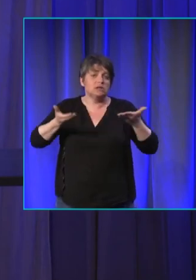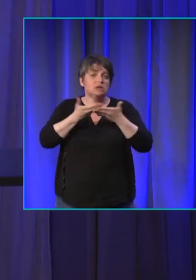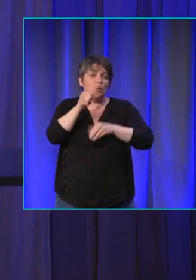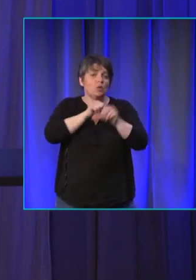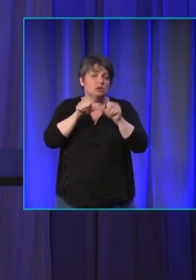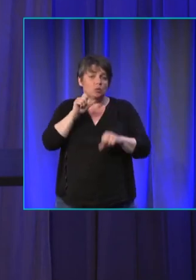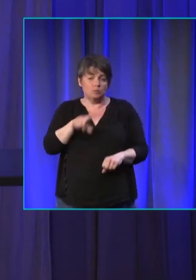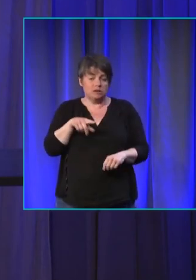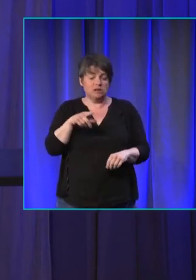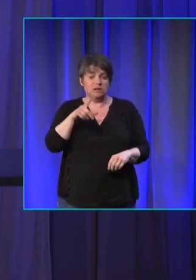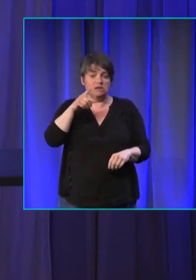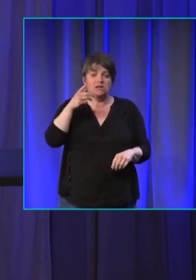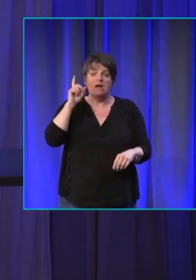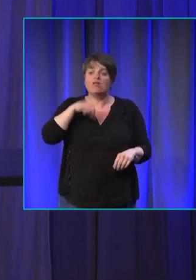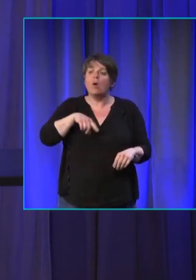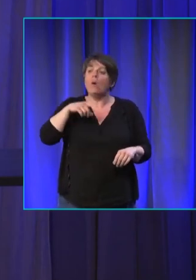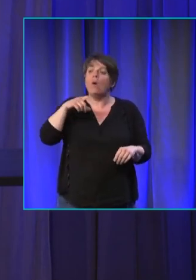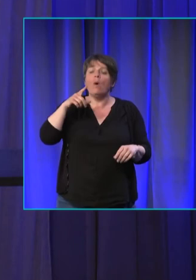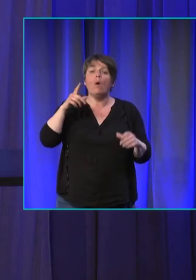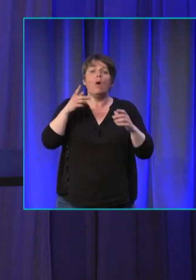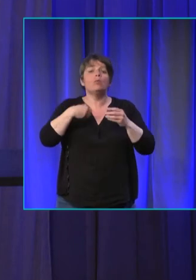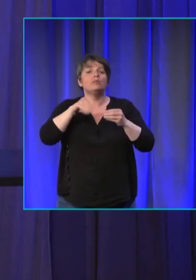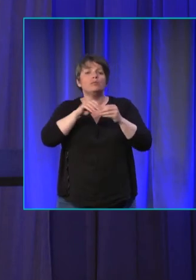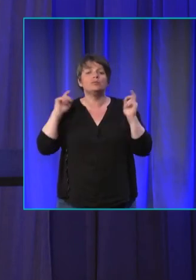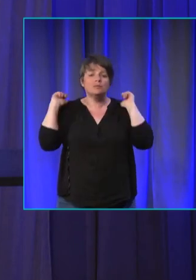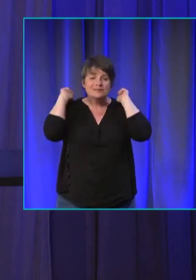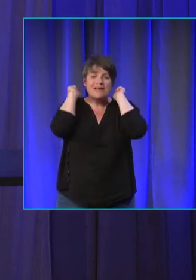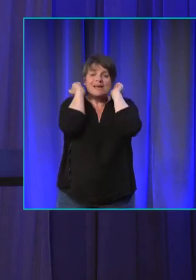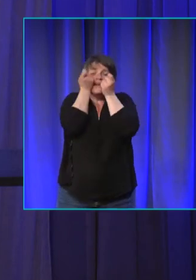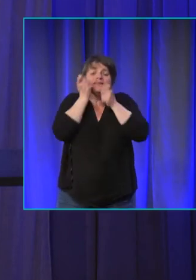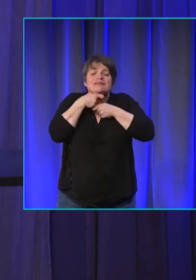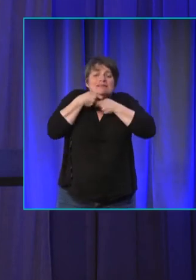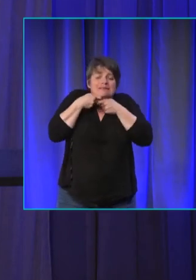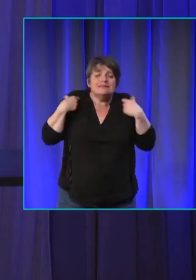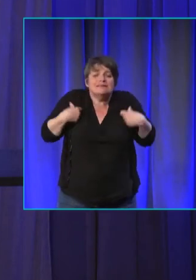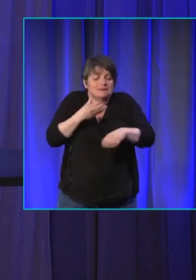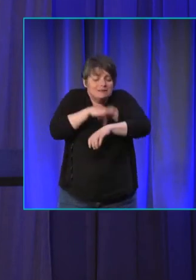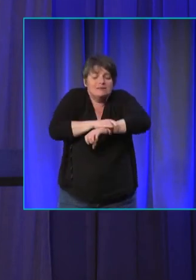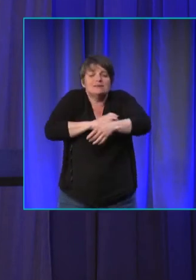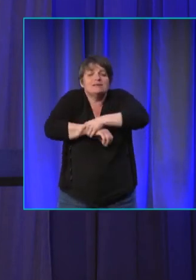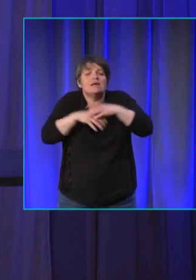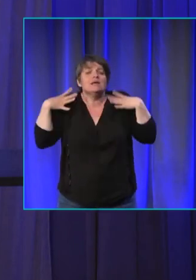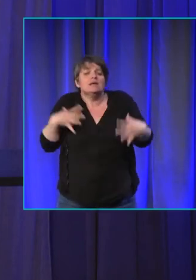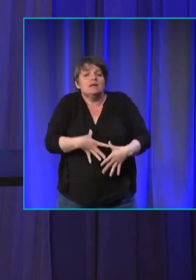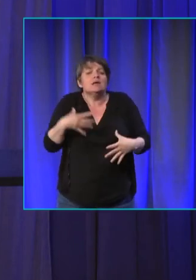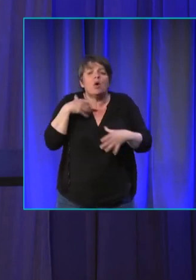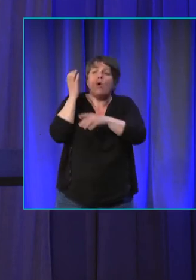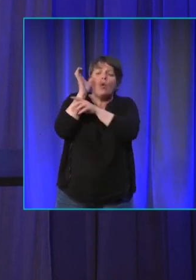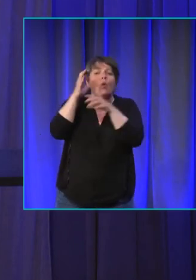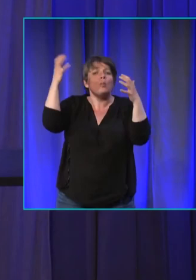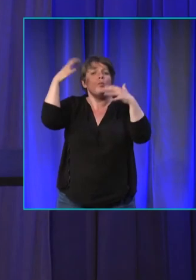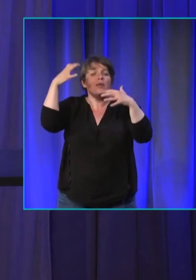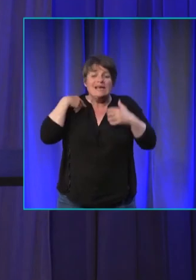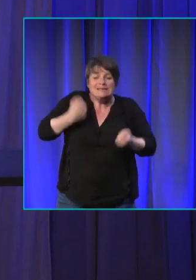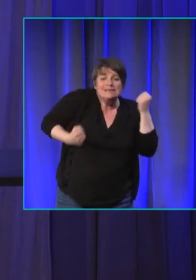éviter de faire des efforts avec un caouet complètement hermétique. Hein, parce que, encore une fois, un caouet